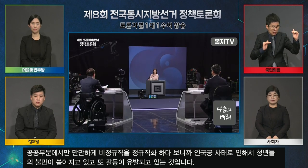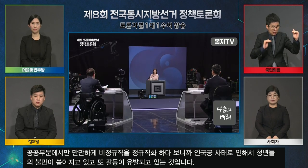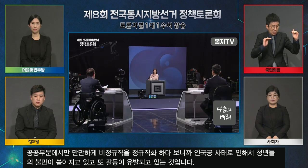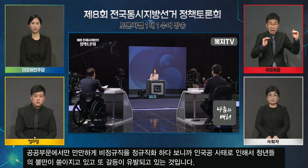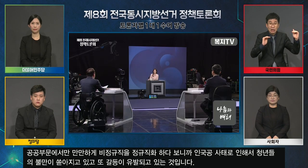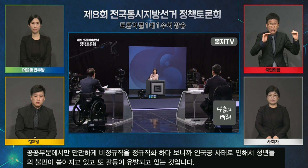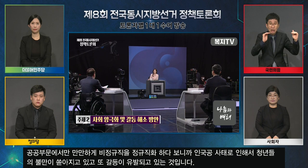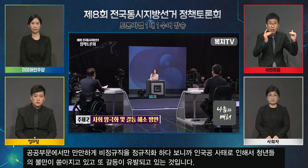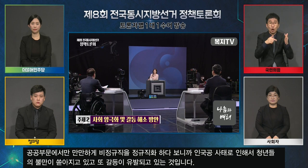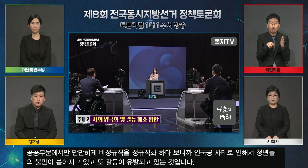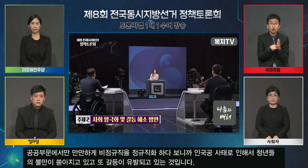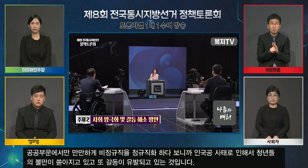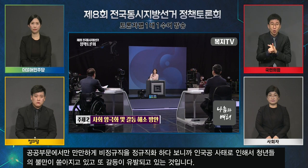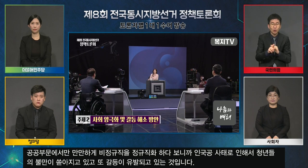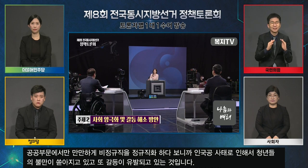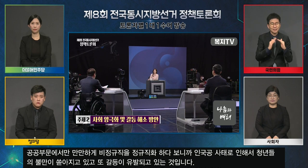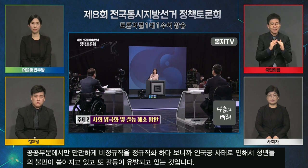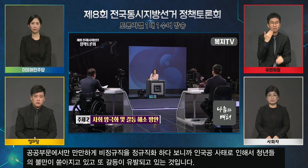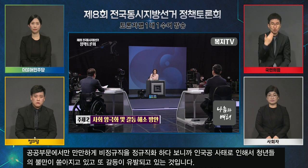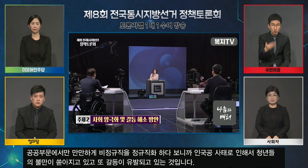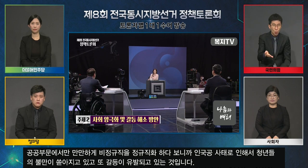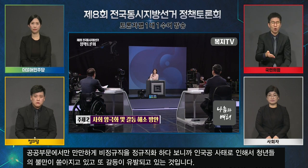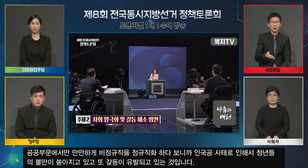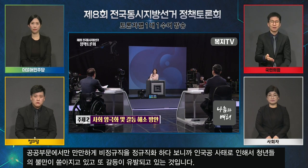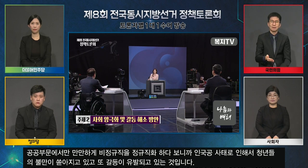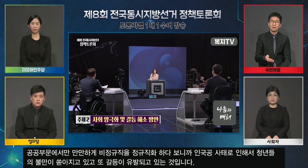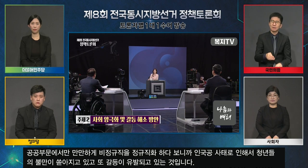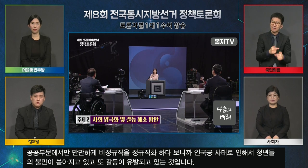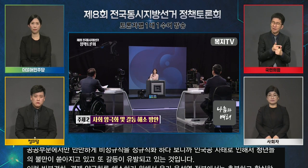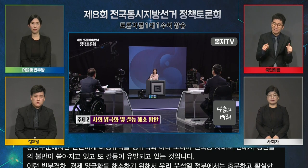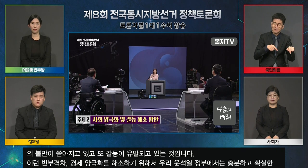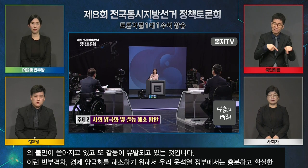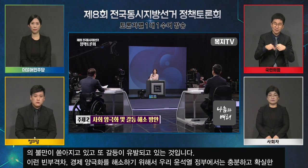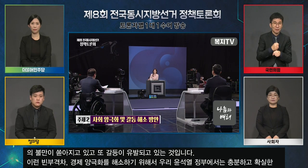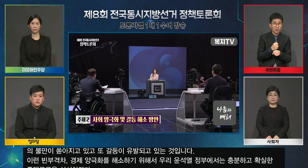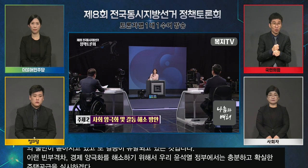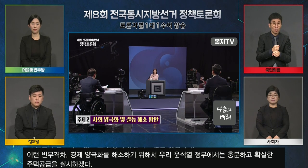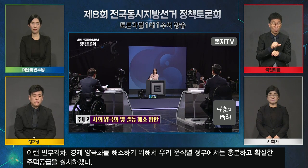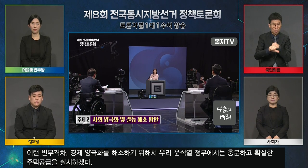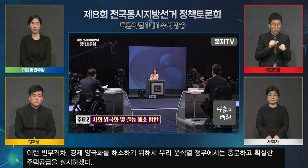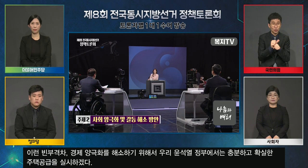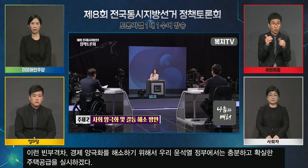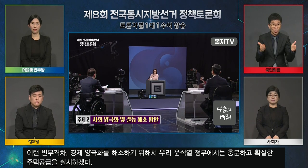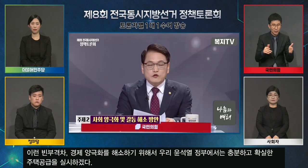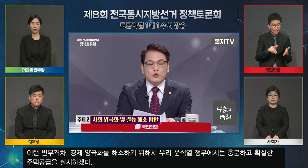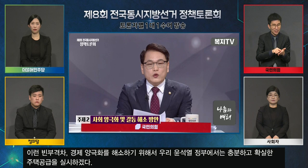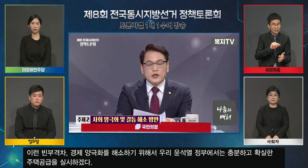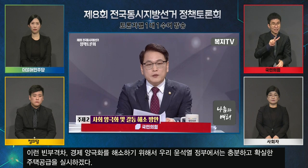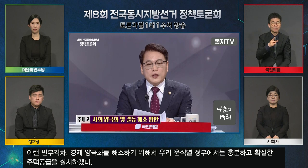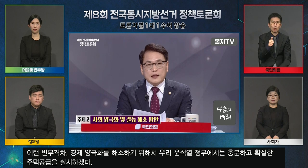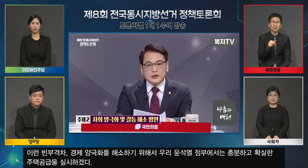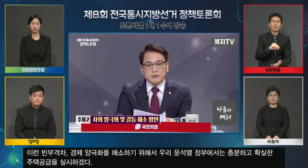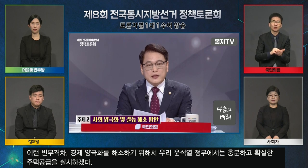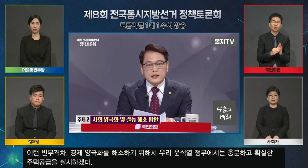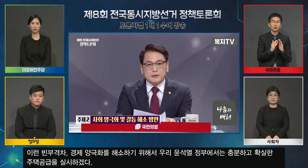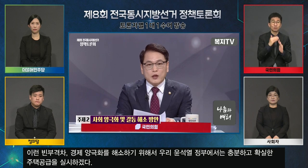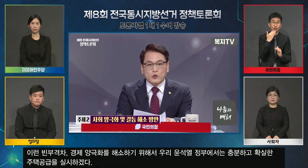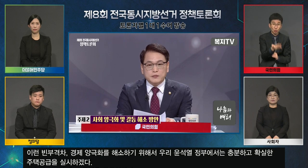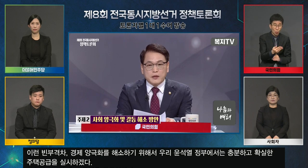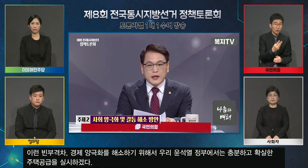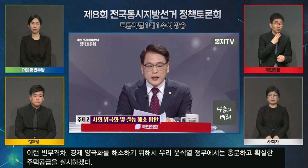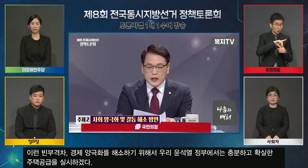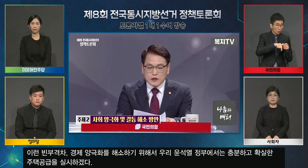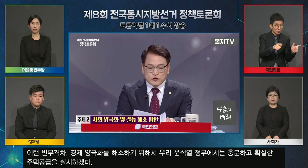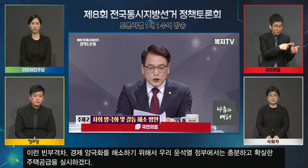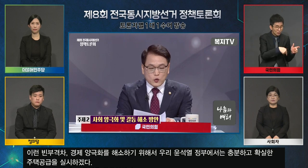주택 공급을 실시하겠다. 5년간 250만 원의 주택을 공급하겠다. 그중에서 수도권에는 130만 원 내지